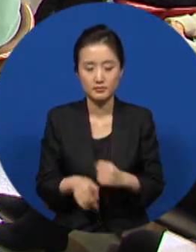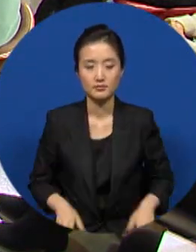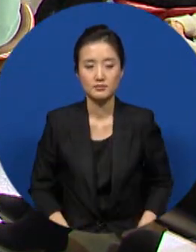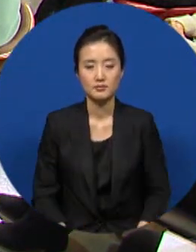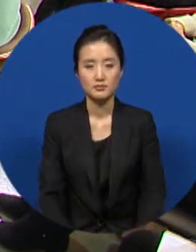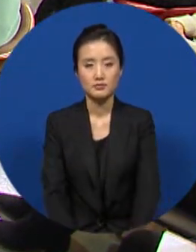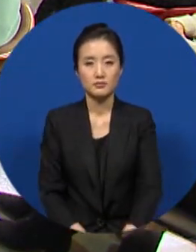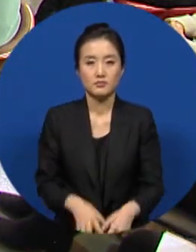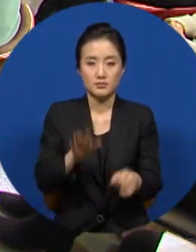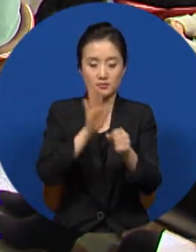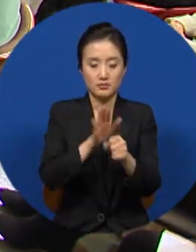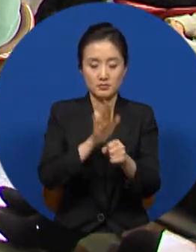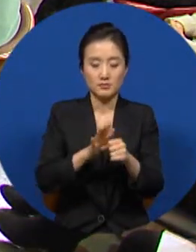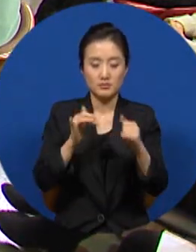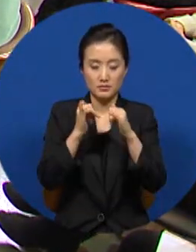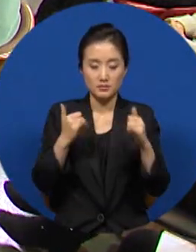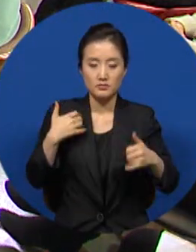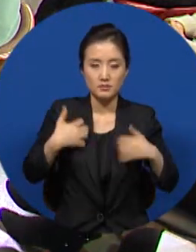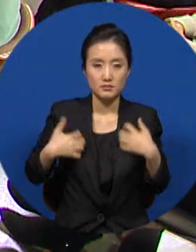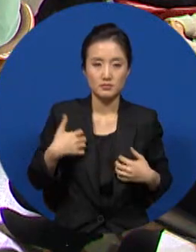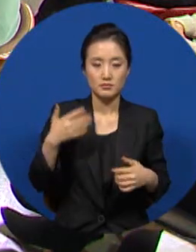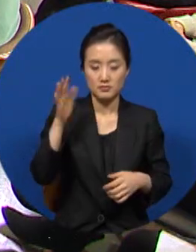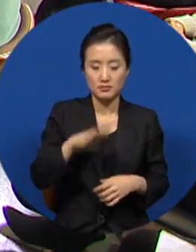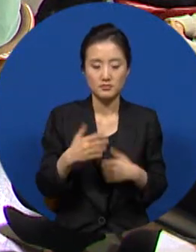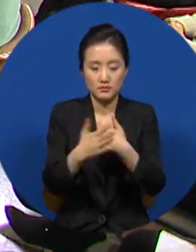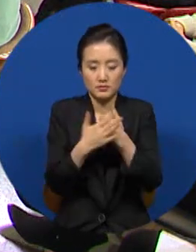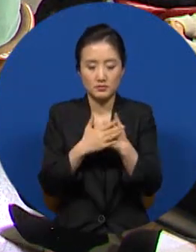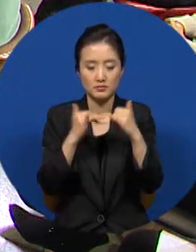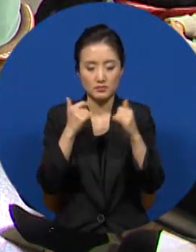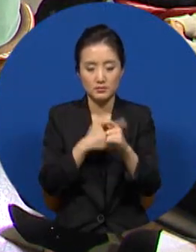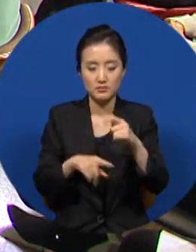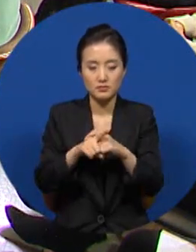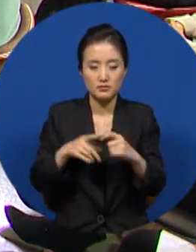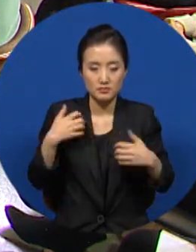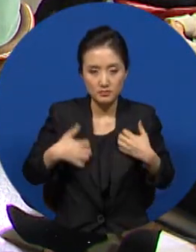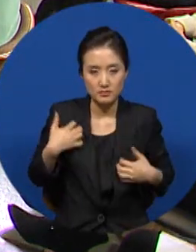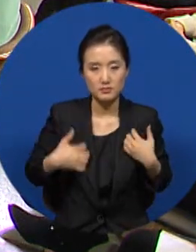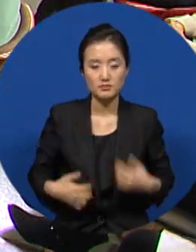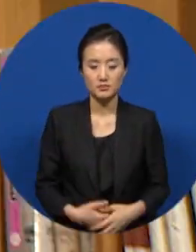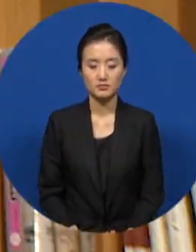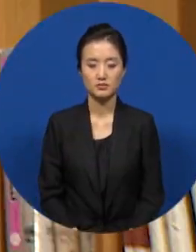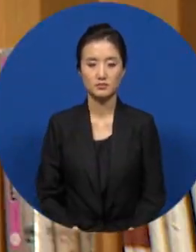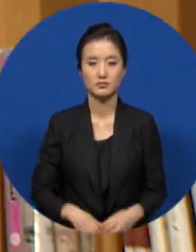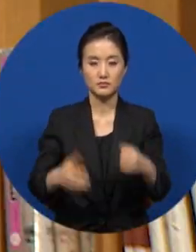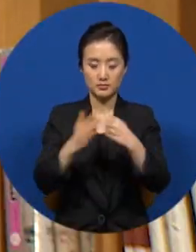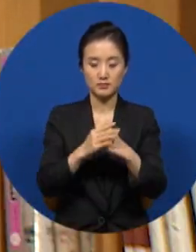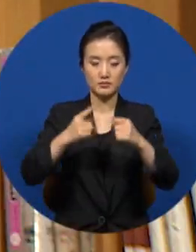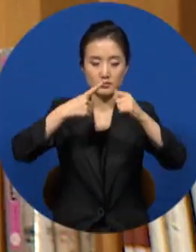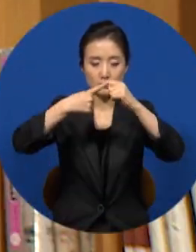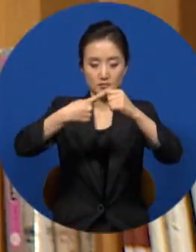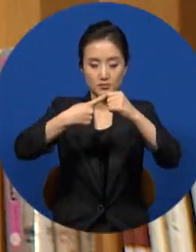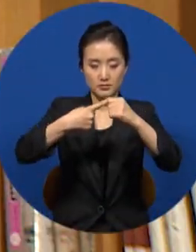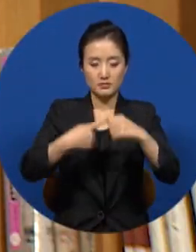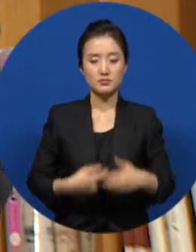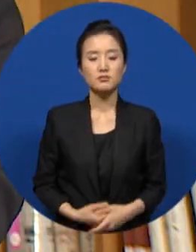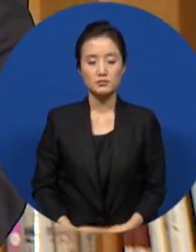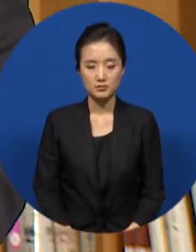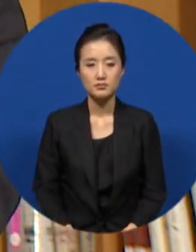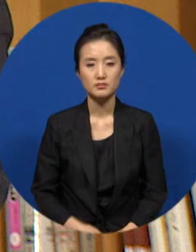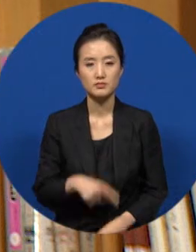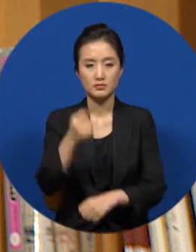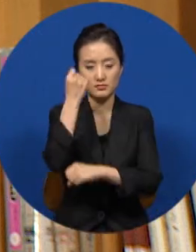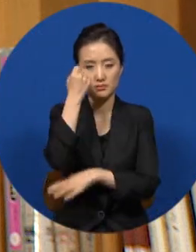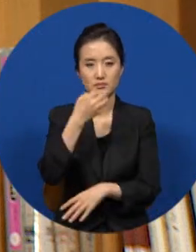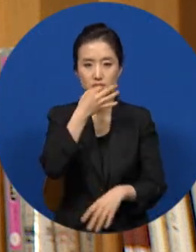도움을 주는 사람이 사실 더 기뻐요. 숨어서 그 사람이 행복한 걸 보면서 행복하게 됩니다. 그래서 1번은 이제 기분이 좋아야